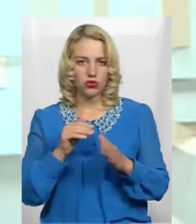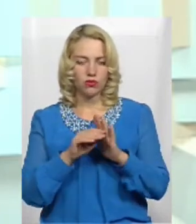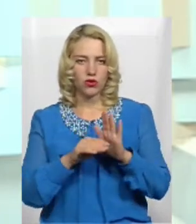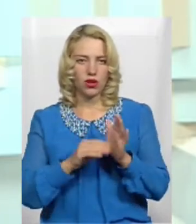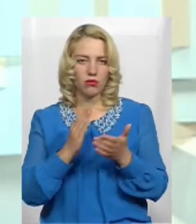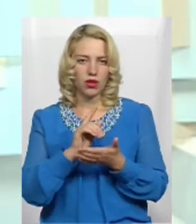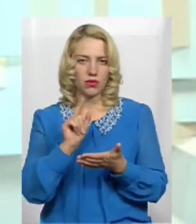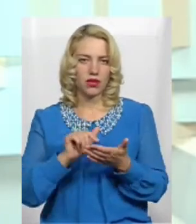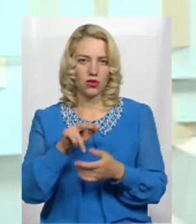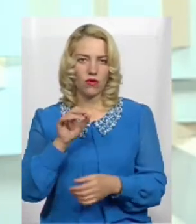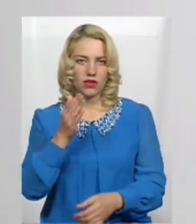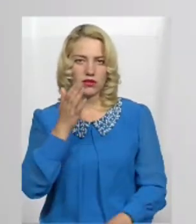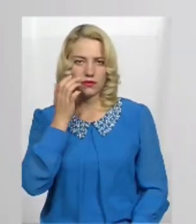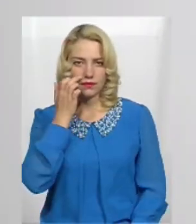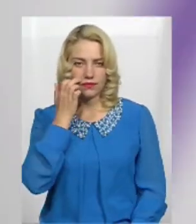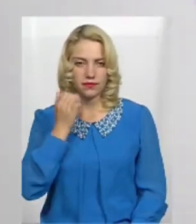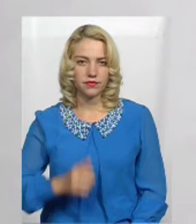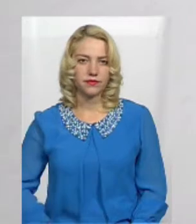до вас запитання, слухаємо.